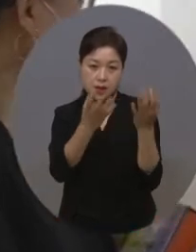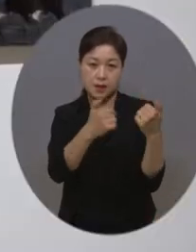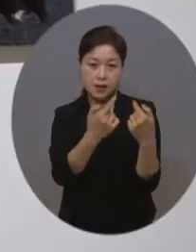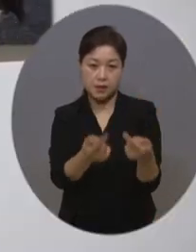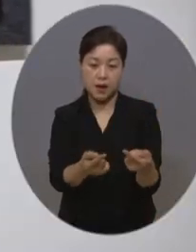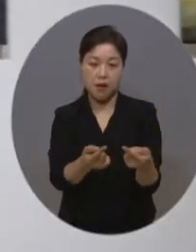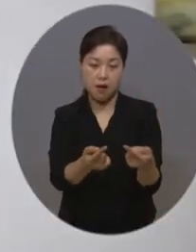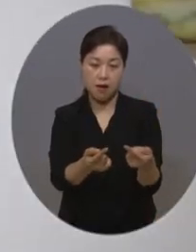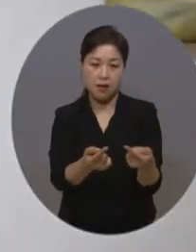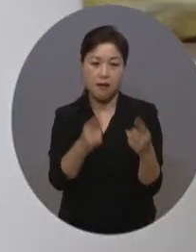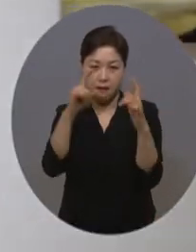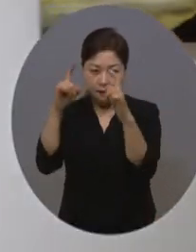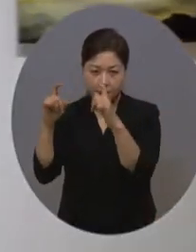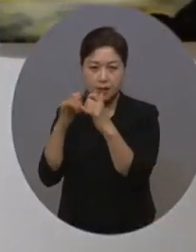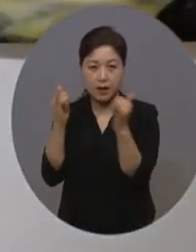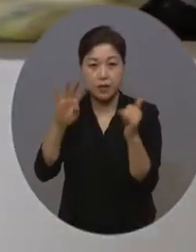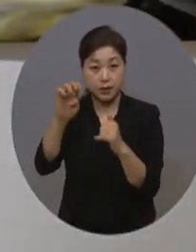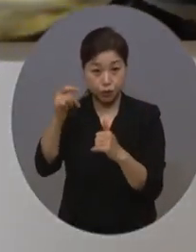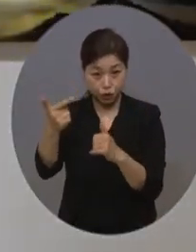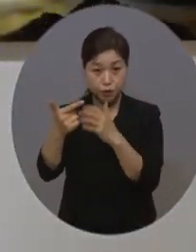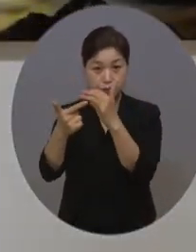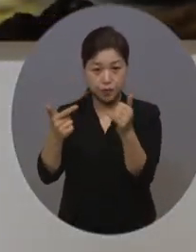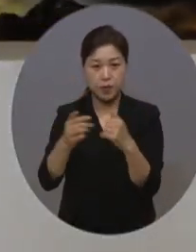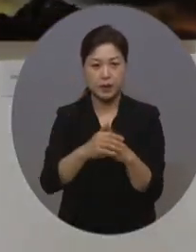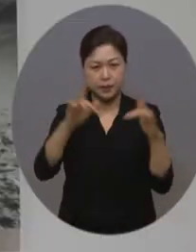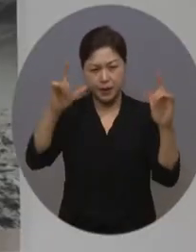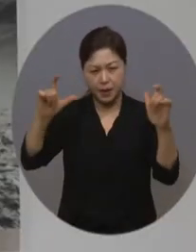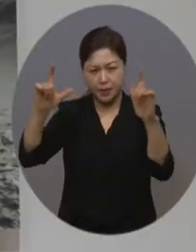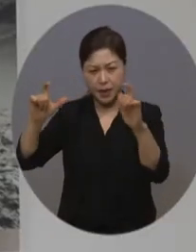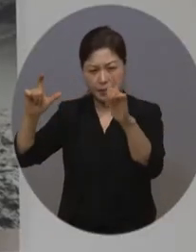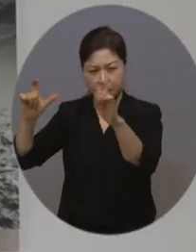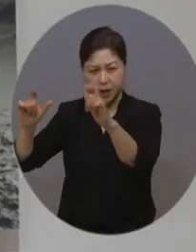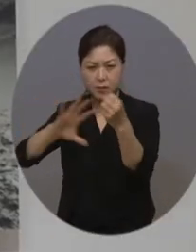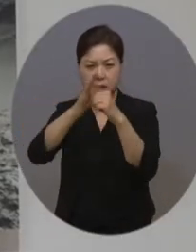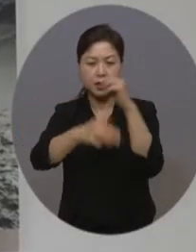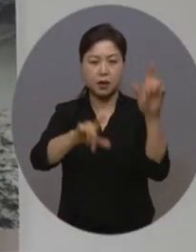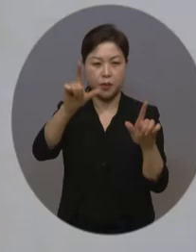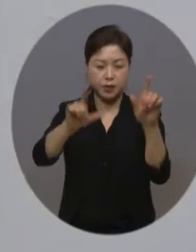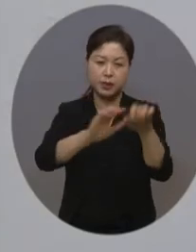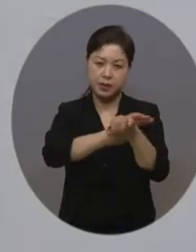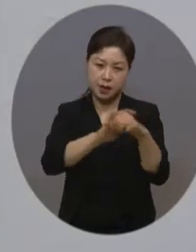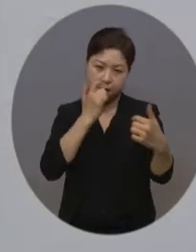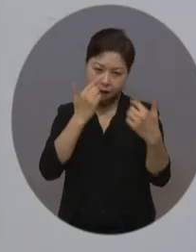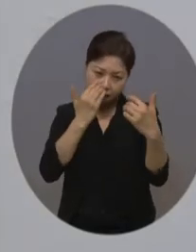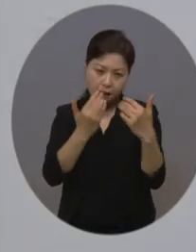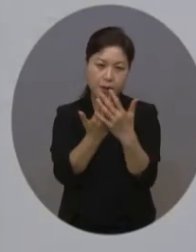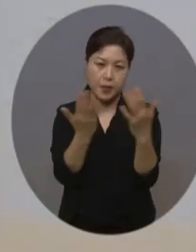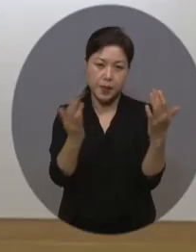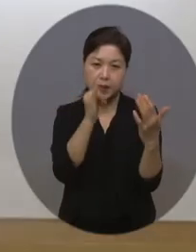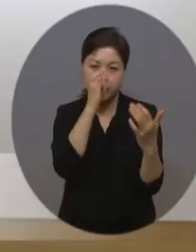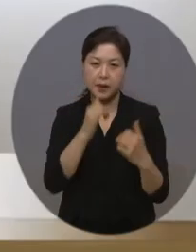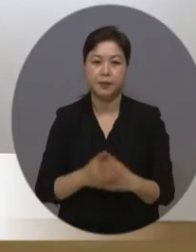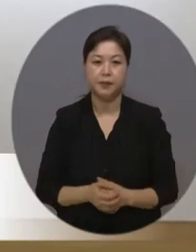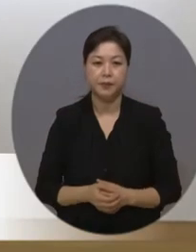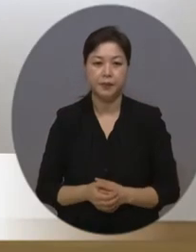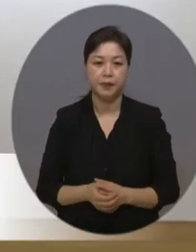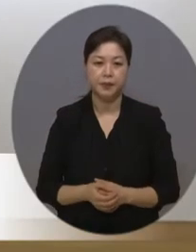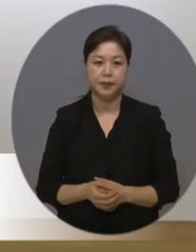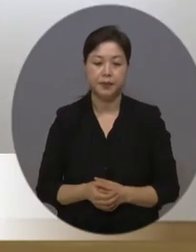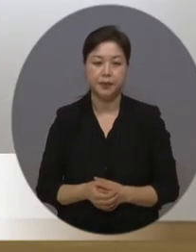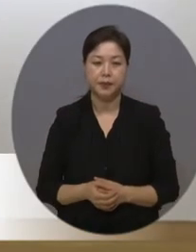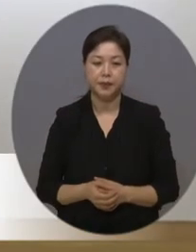작가들은 자신의 혼을 짧은 순간 속에 온전히 담아 세상의 모습을 생생하게 전했습니다.